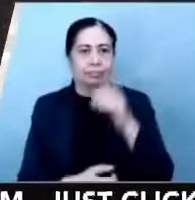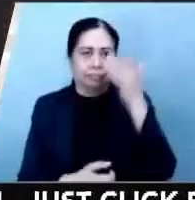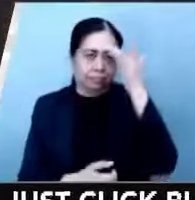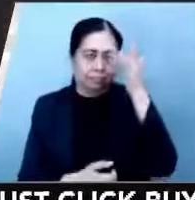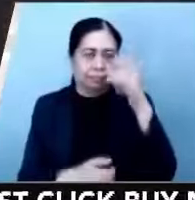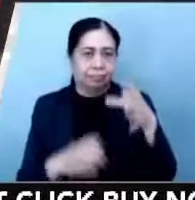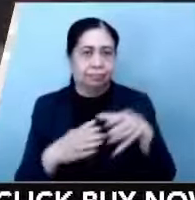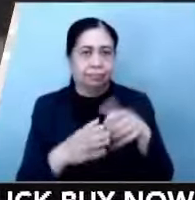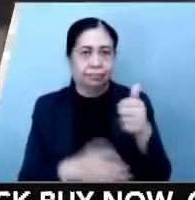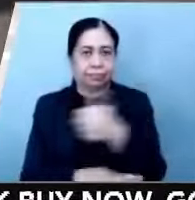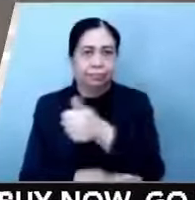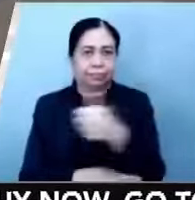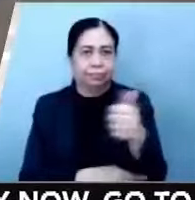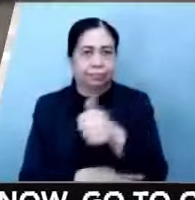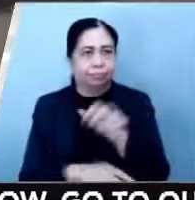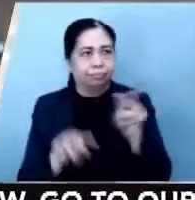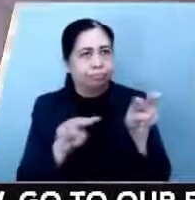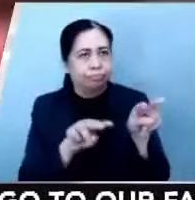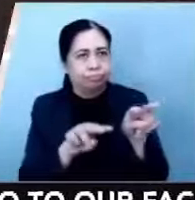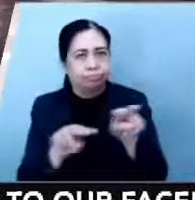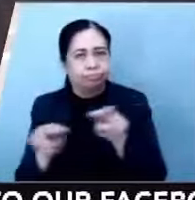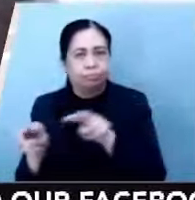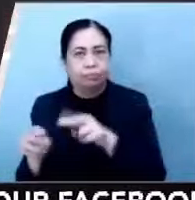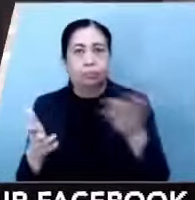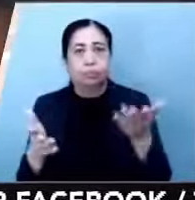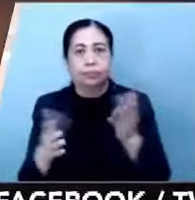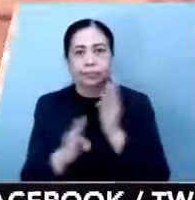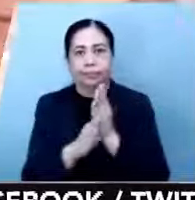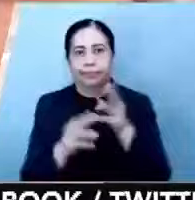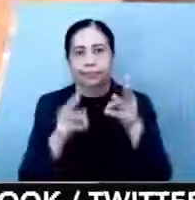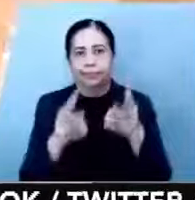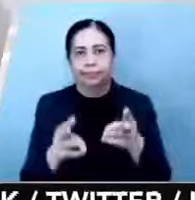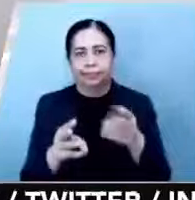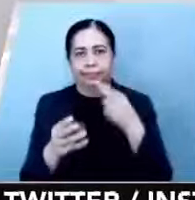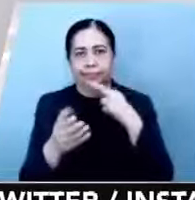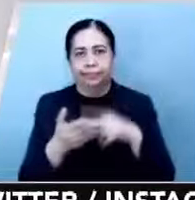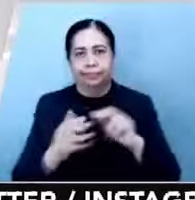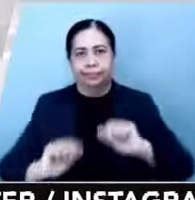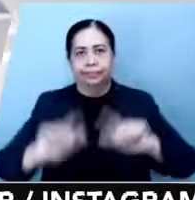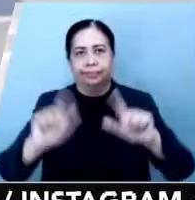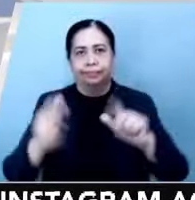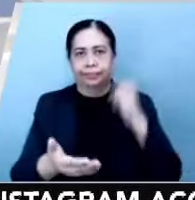para magbantay sa busway. Yan ang unang balita live ni James Agustin.